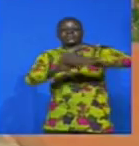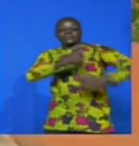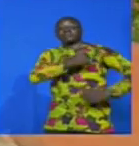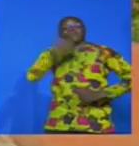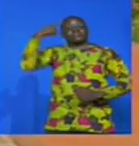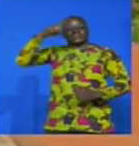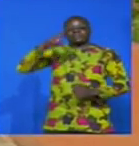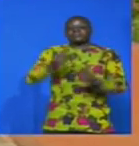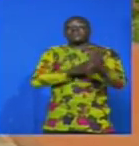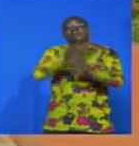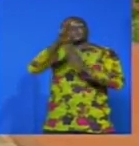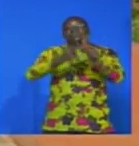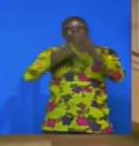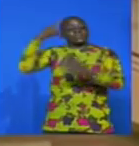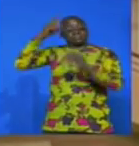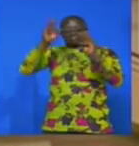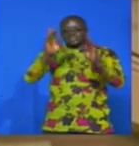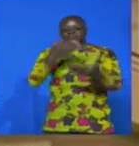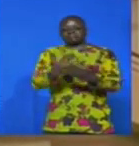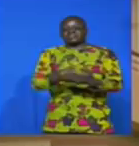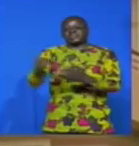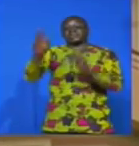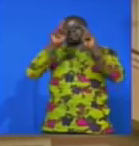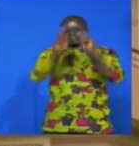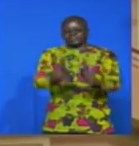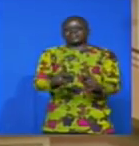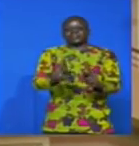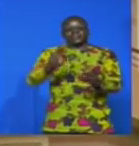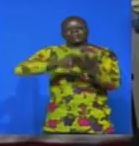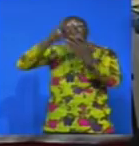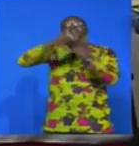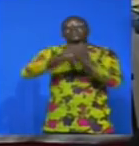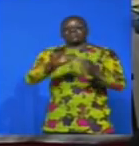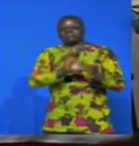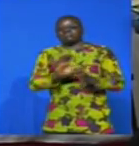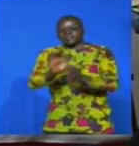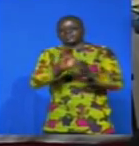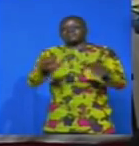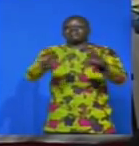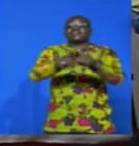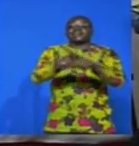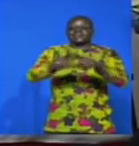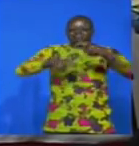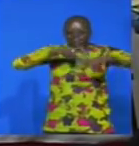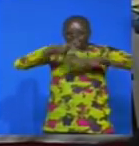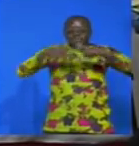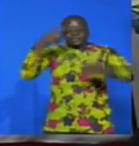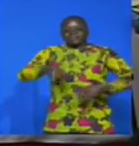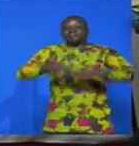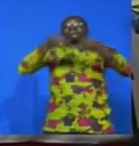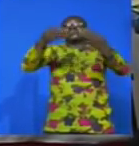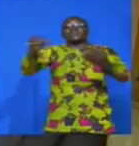libre circulation des biens et des personnes, entre autres. Des projets d'accord seront aussi examinés pour être soumis à